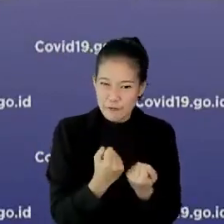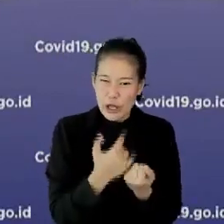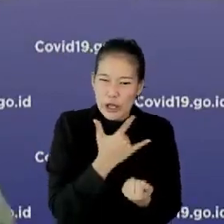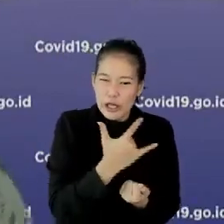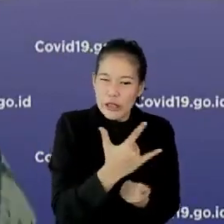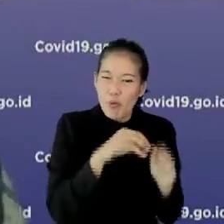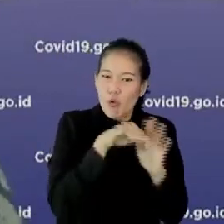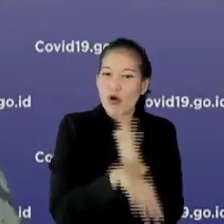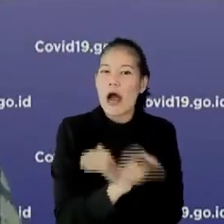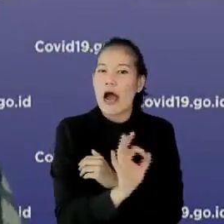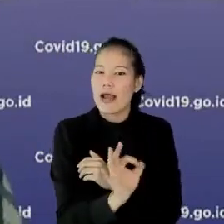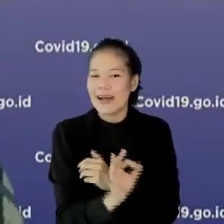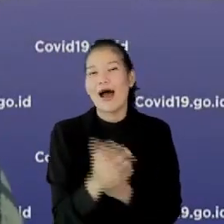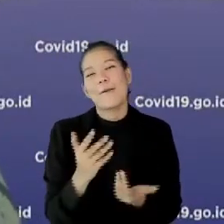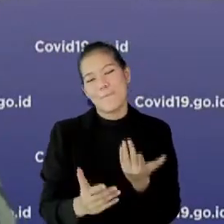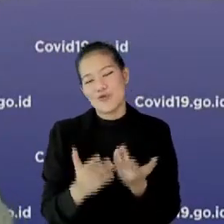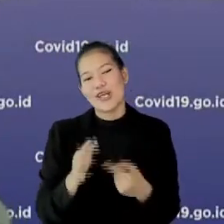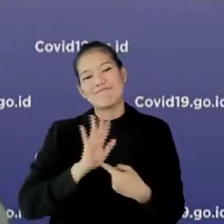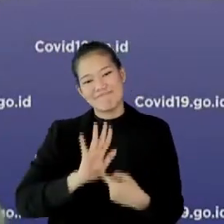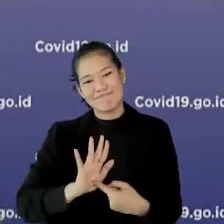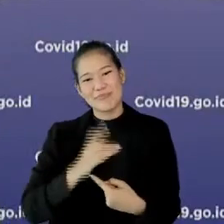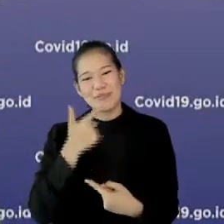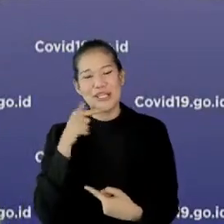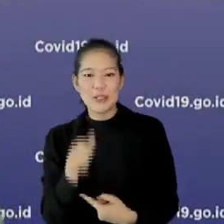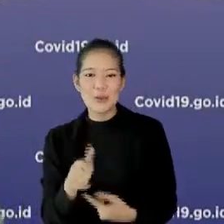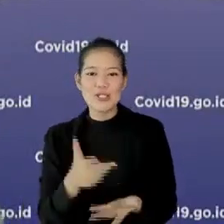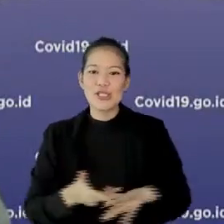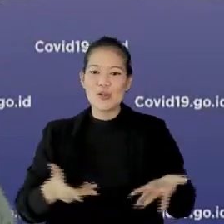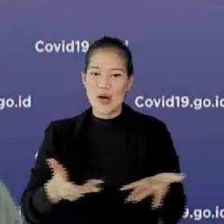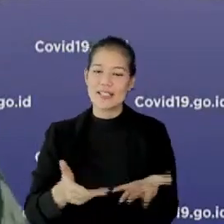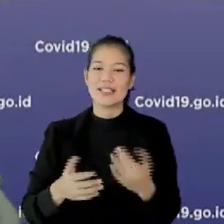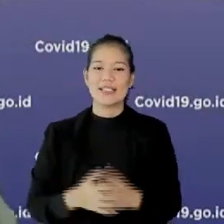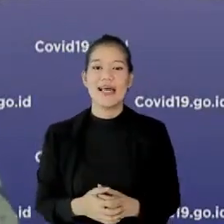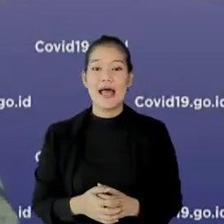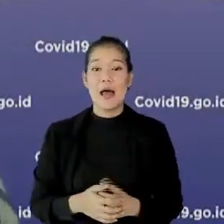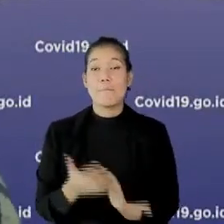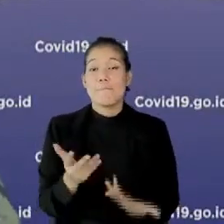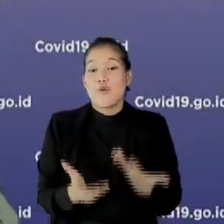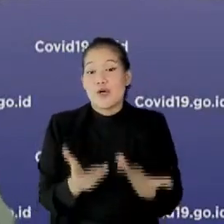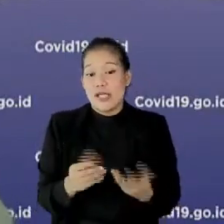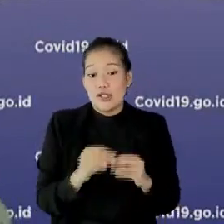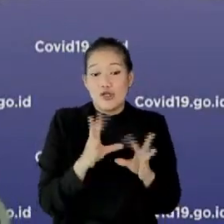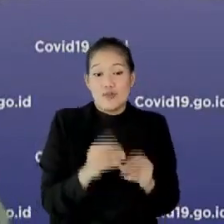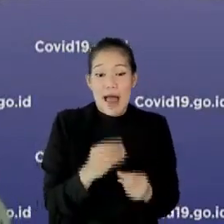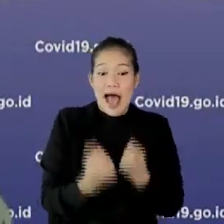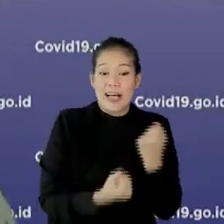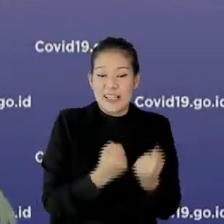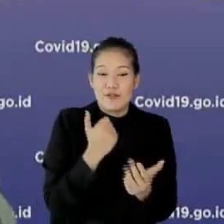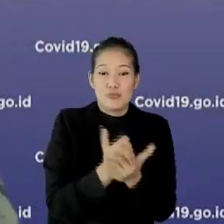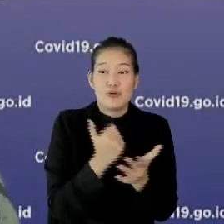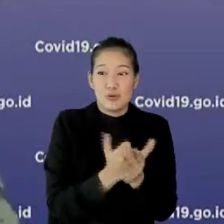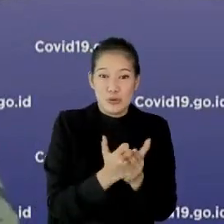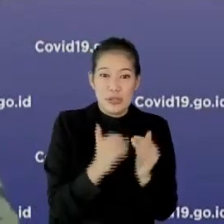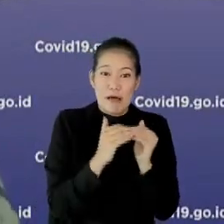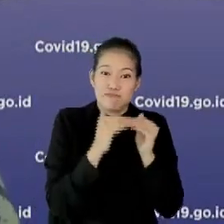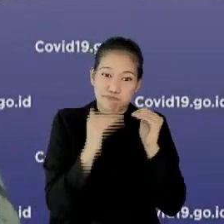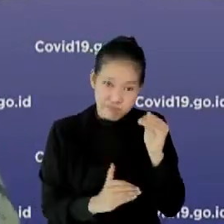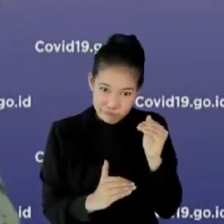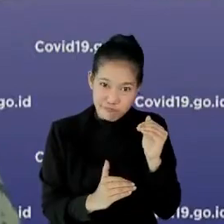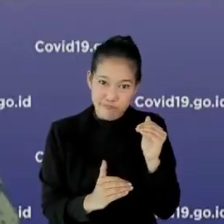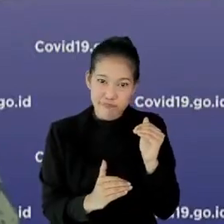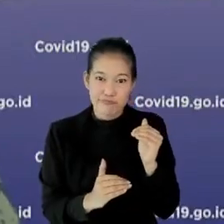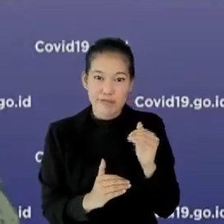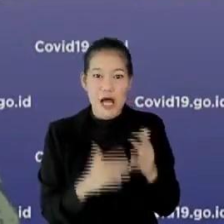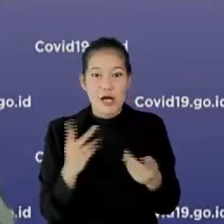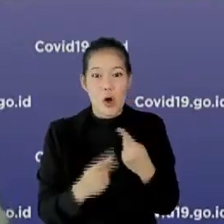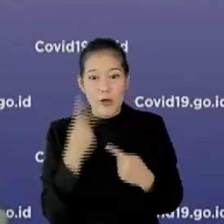berkurang-kurang. Jadi ini salah satu mungkin ya gambaran yang saat ini kita miliki. Jangan-jangan jumlah kasus aktif kita sebenarnya tidak setinggi yang sekarang